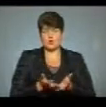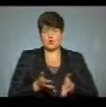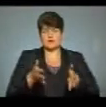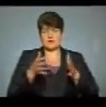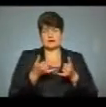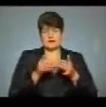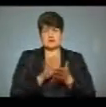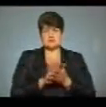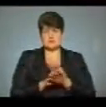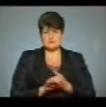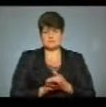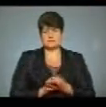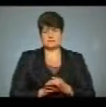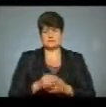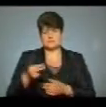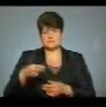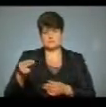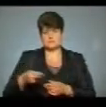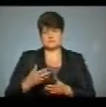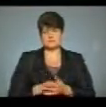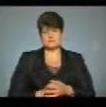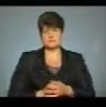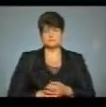сміття. Підписуйтеся за цей контейнер.